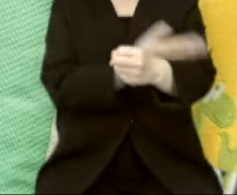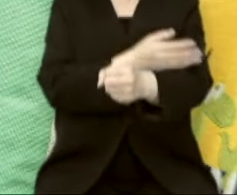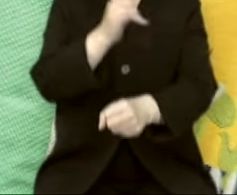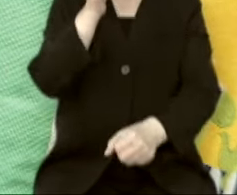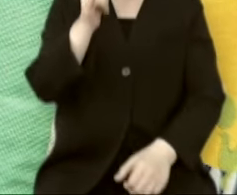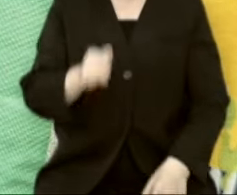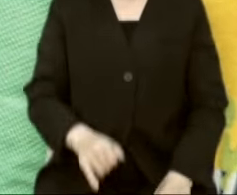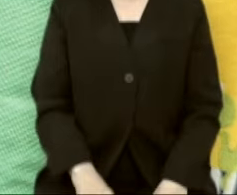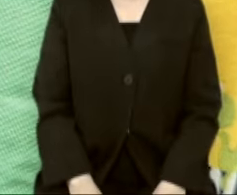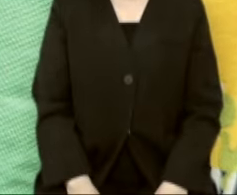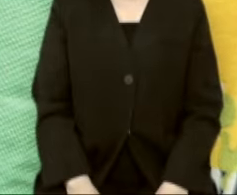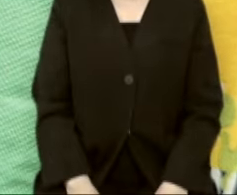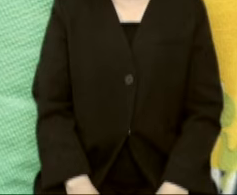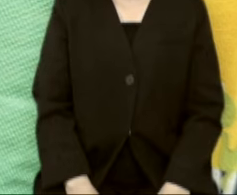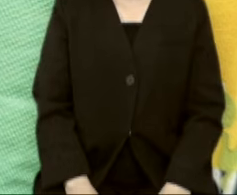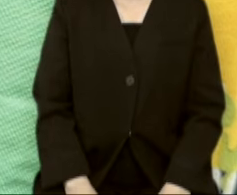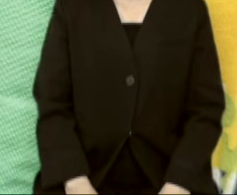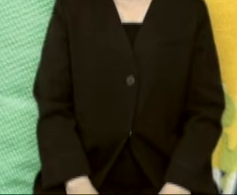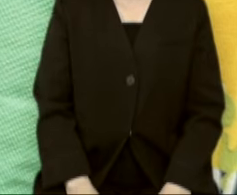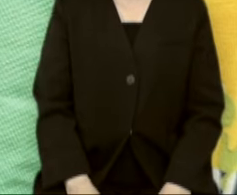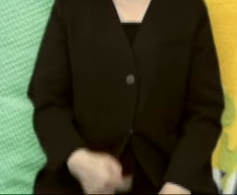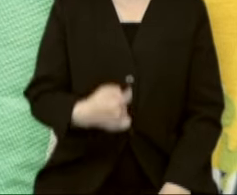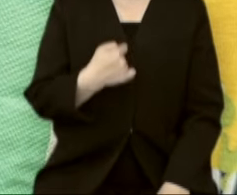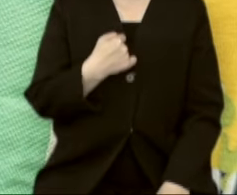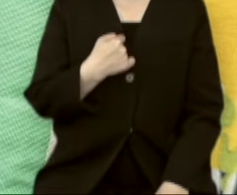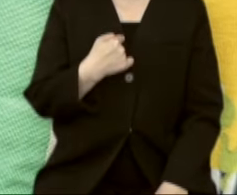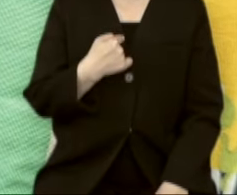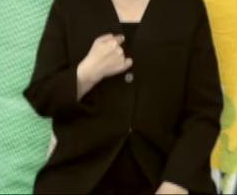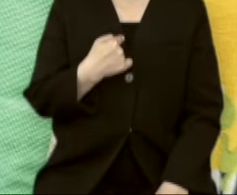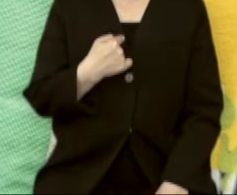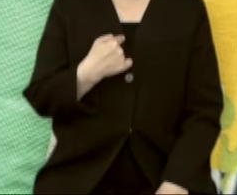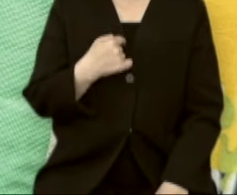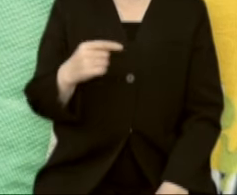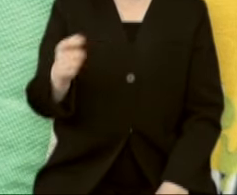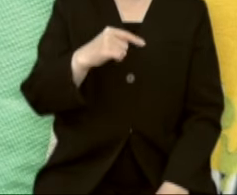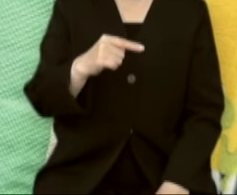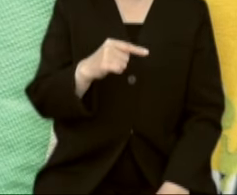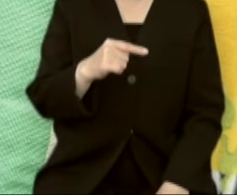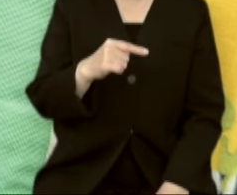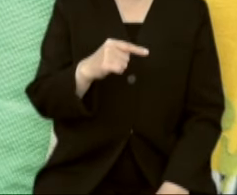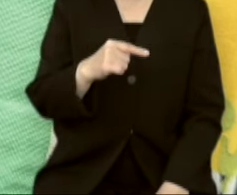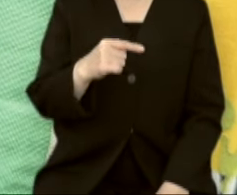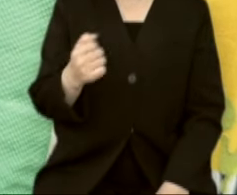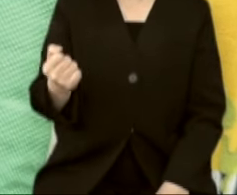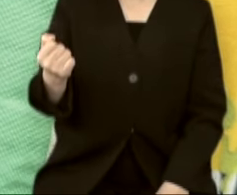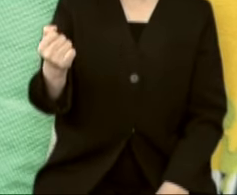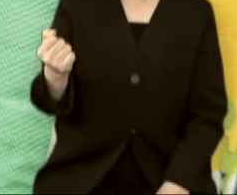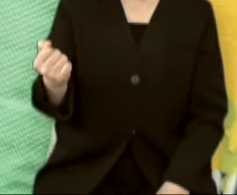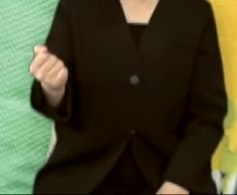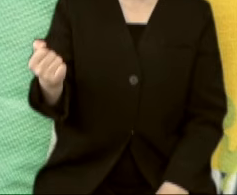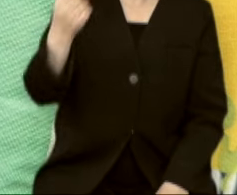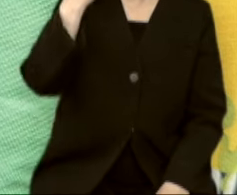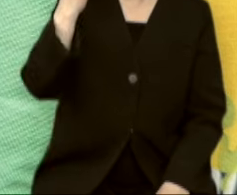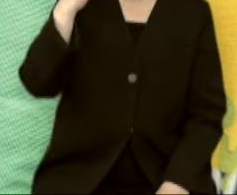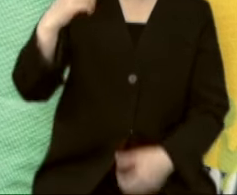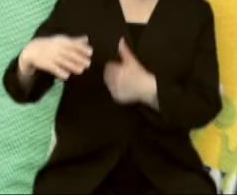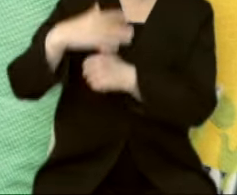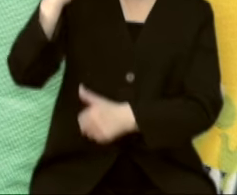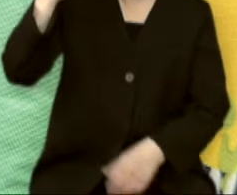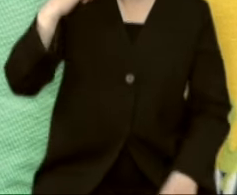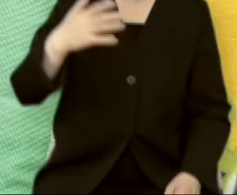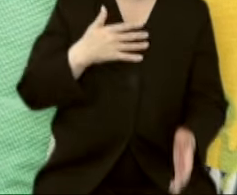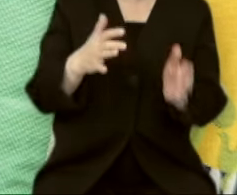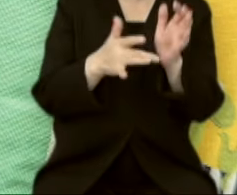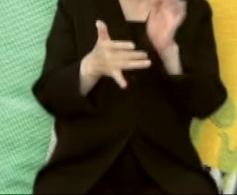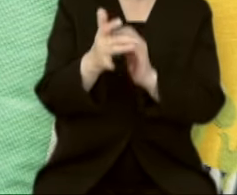있어요. 그리고 나를 쳐보세요. 내 입에서 나올 거는 예수의 이름밖에 없어요. 네.